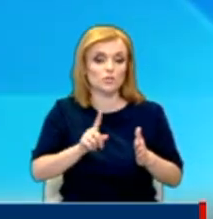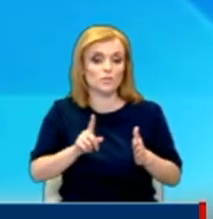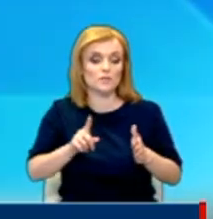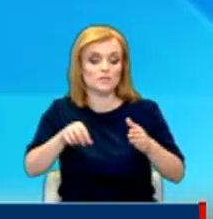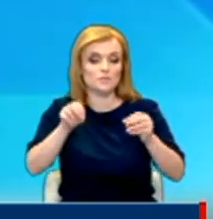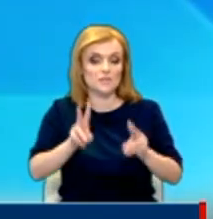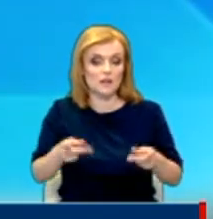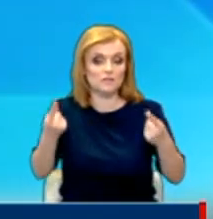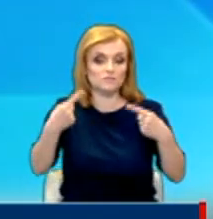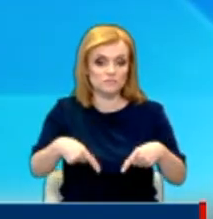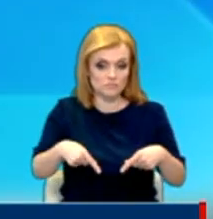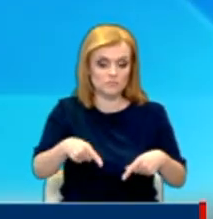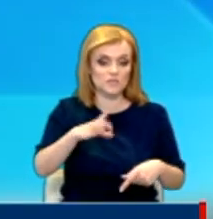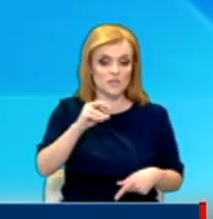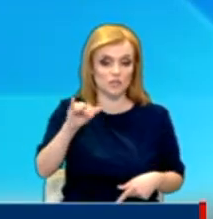Adică